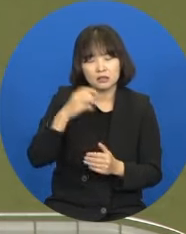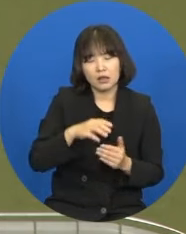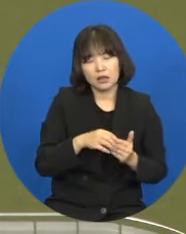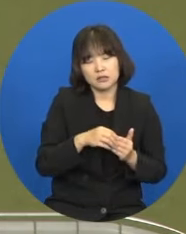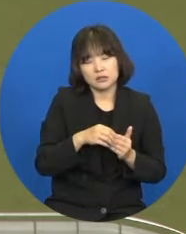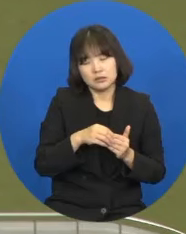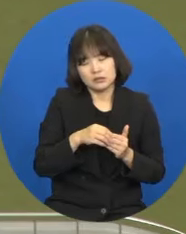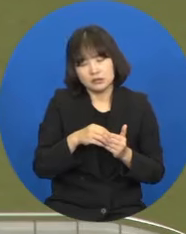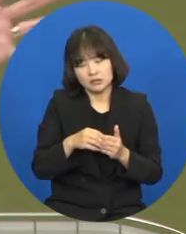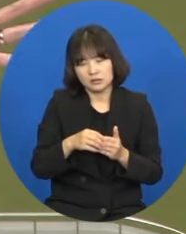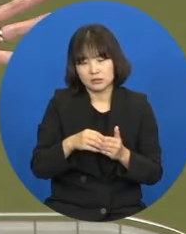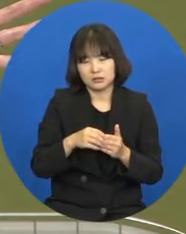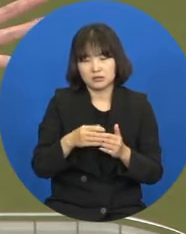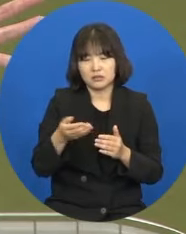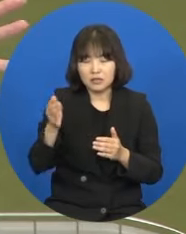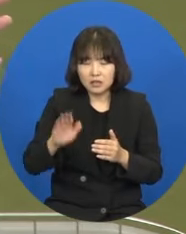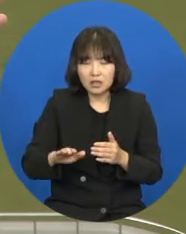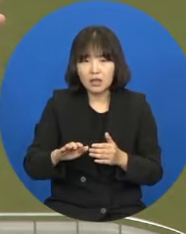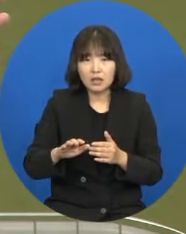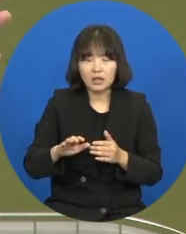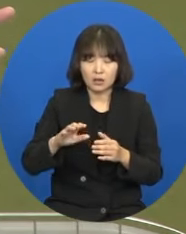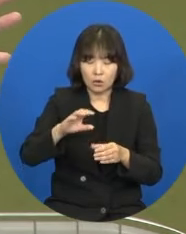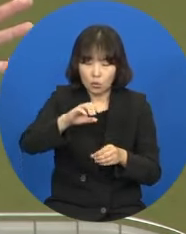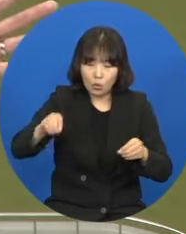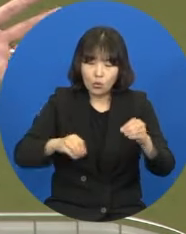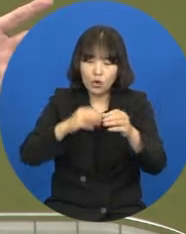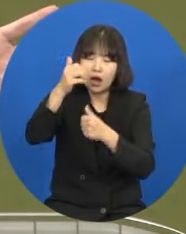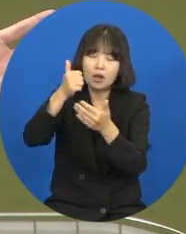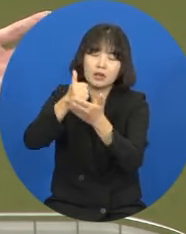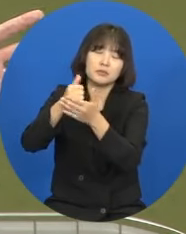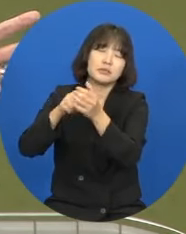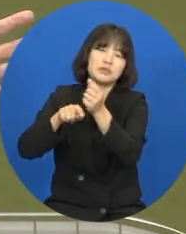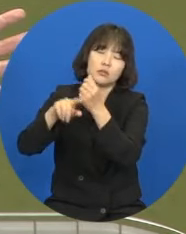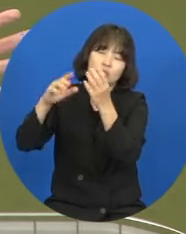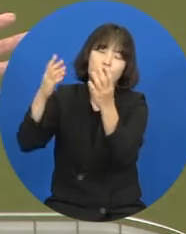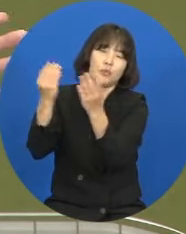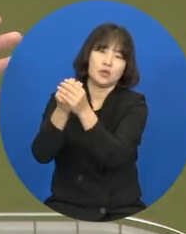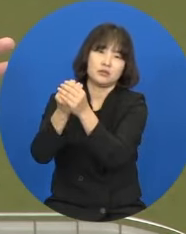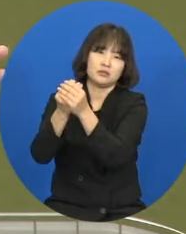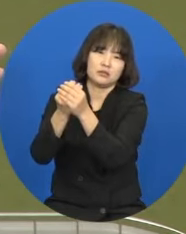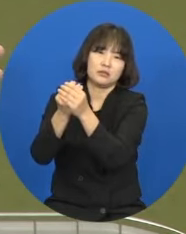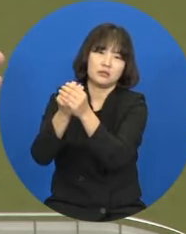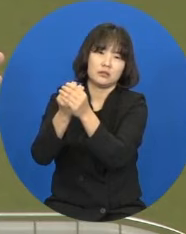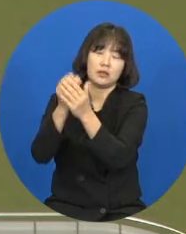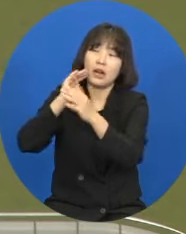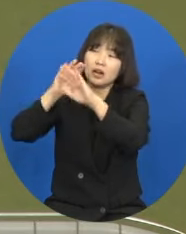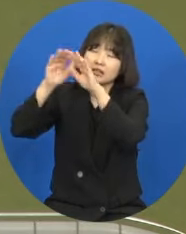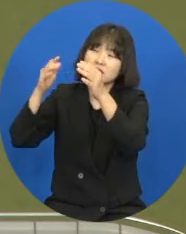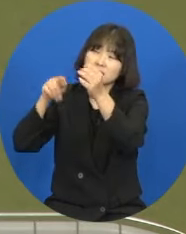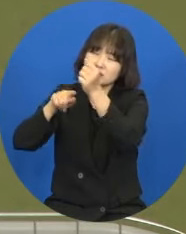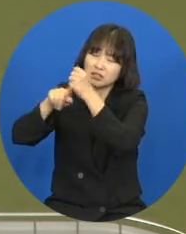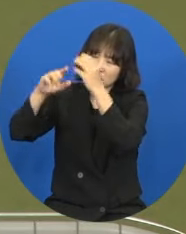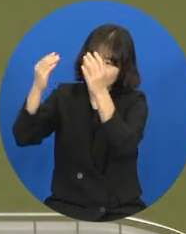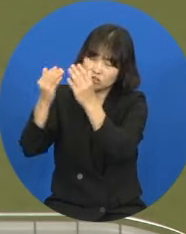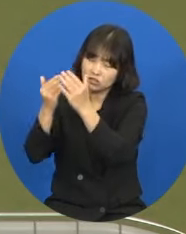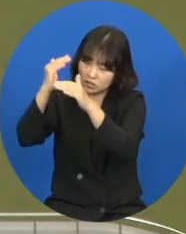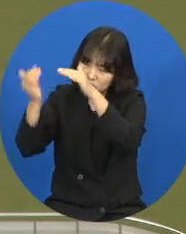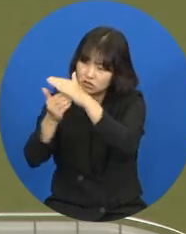오히려 하나님 뜻은 완성이 돼 버렸어 하늘에서 뜻이 이루어진 것처럼 땅에서도 이루어질지어다